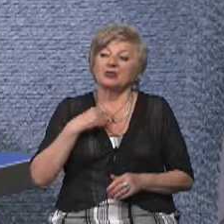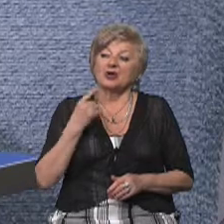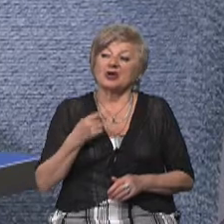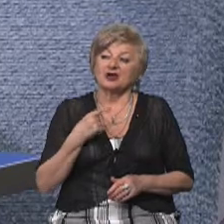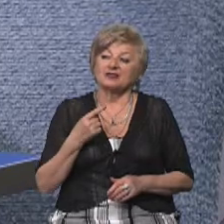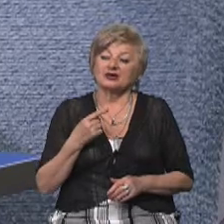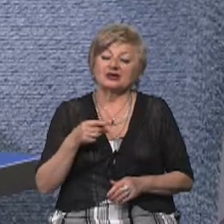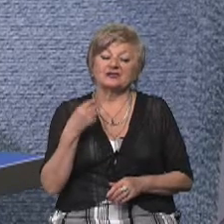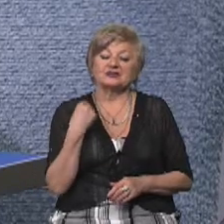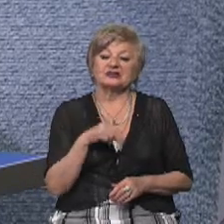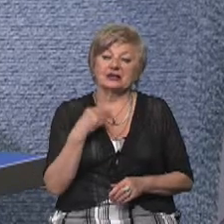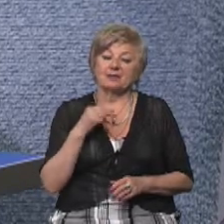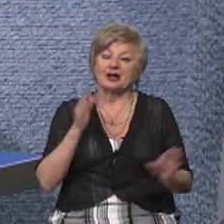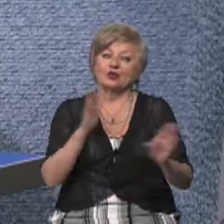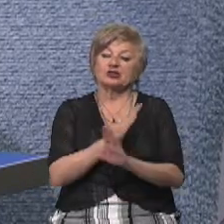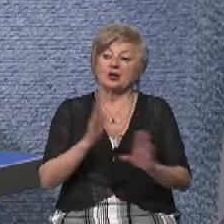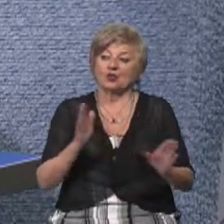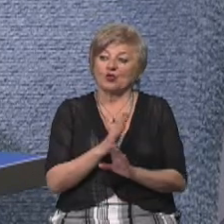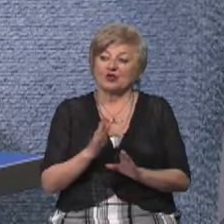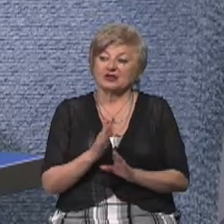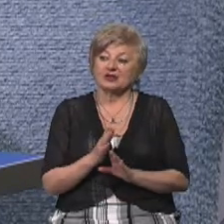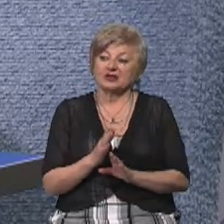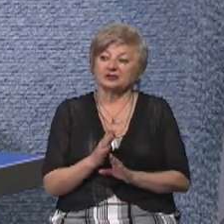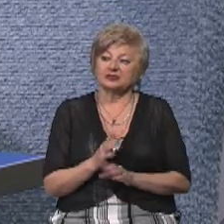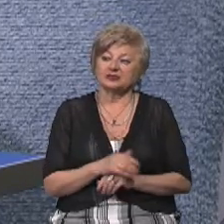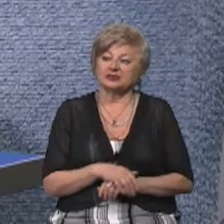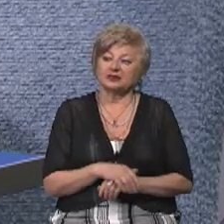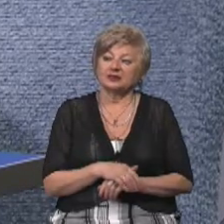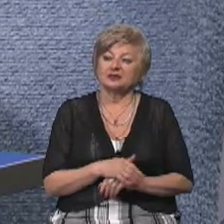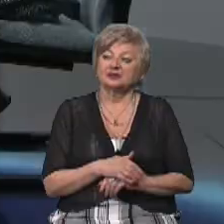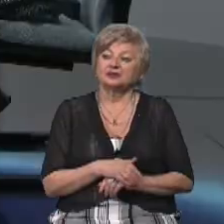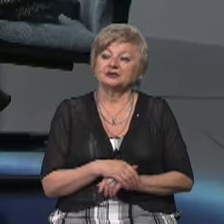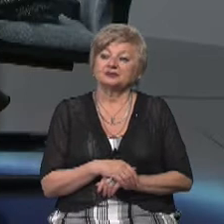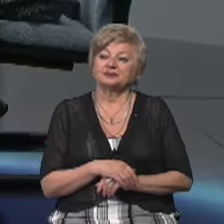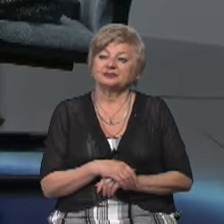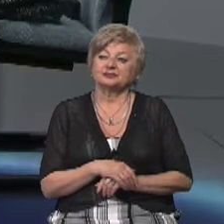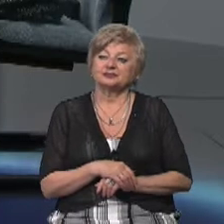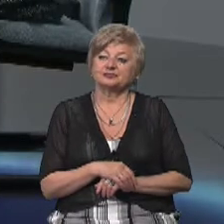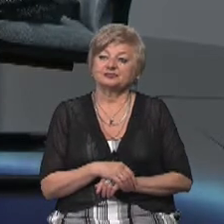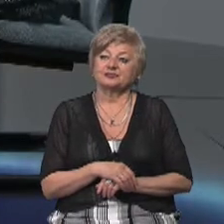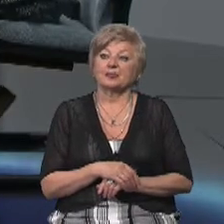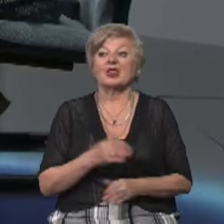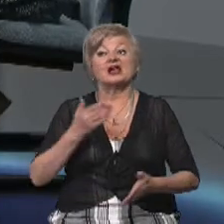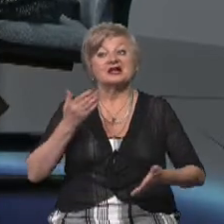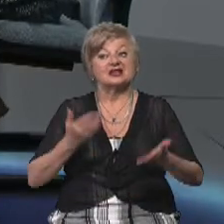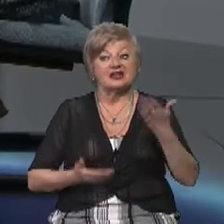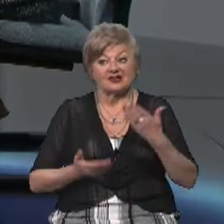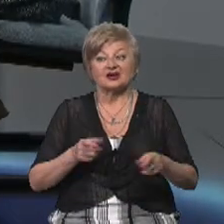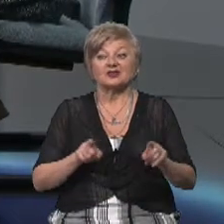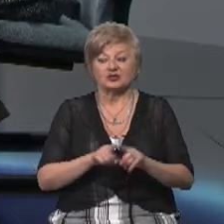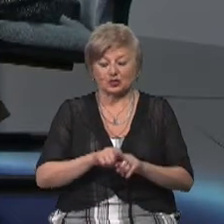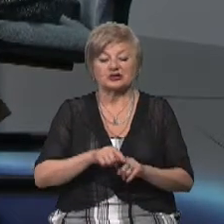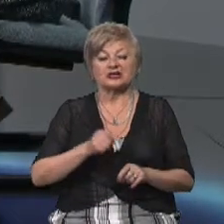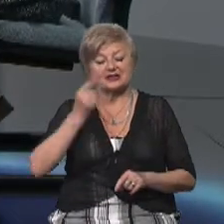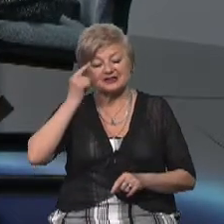якість запорізького повітря, на вашу думку, що тут більше підходить, пане Євгене? Ну, мабуть, все-таки знання